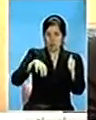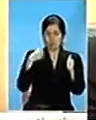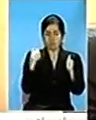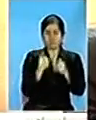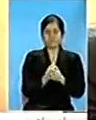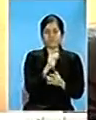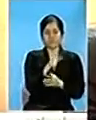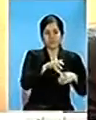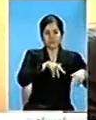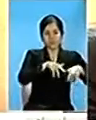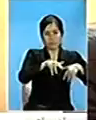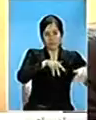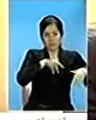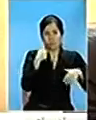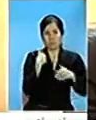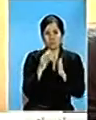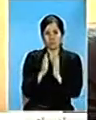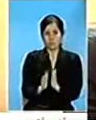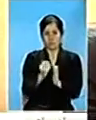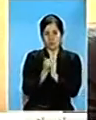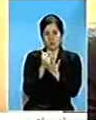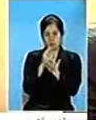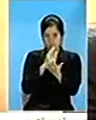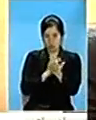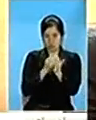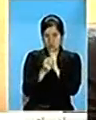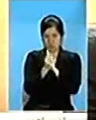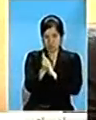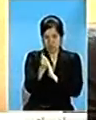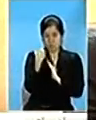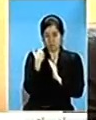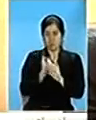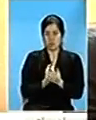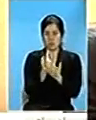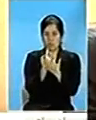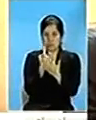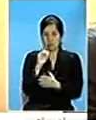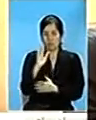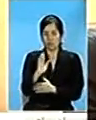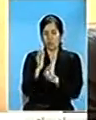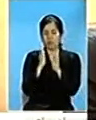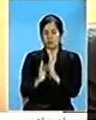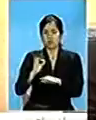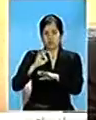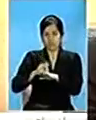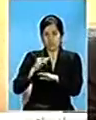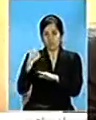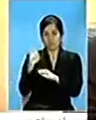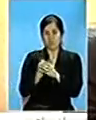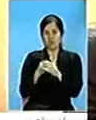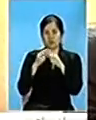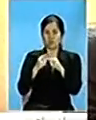ามีองค์ประกอบของผู้แทนมีองค์ประกอบของผู้ที่ดำรงตำแหน่งจากองค์กรอิ